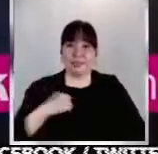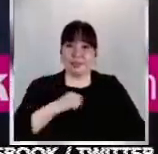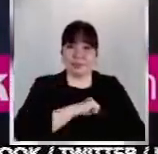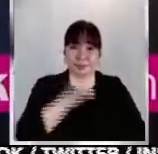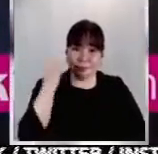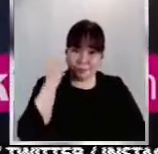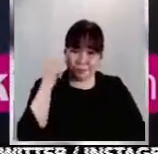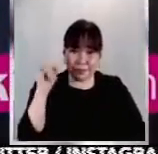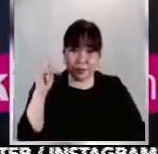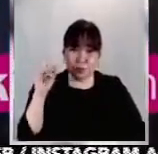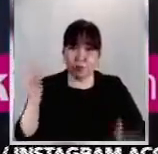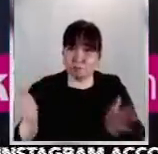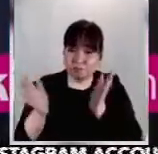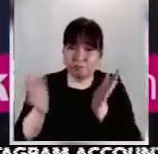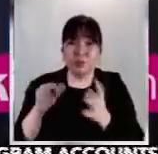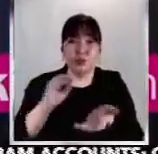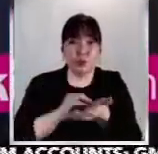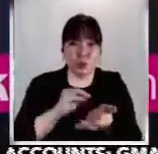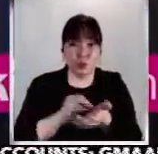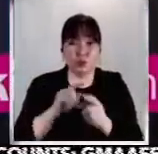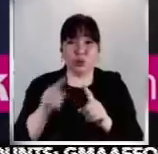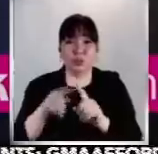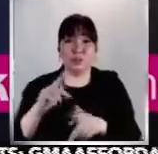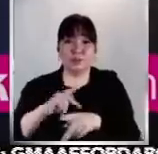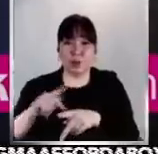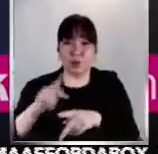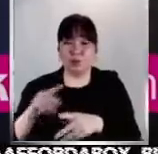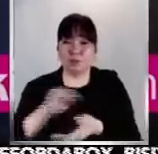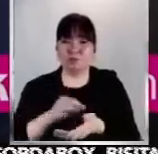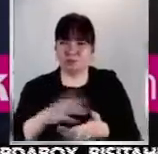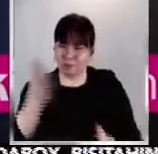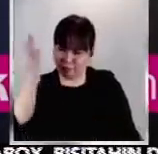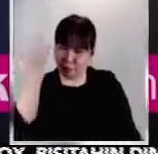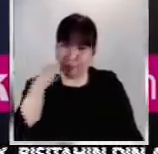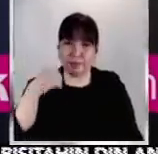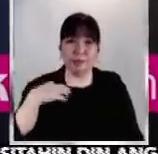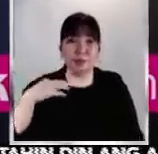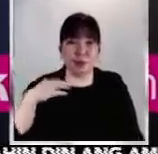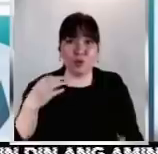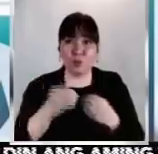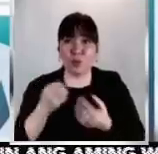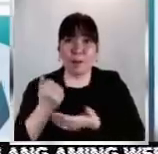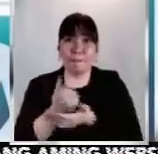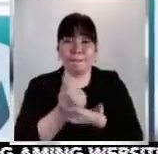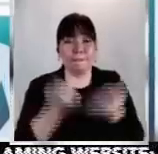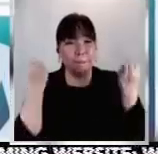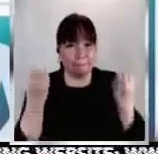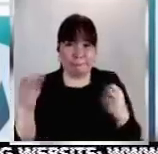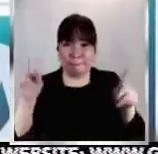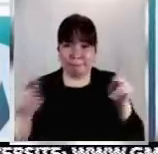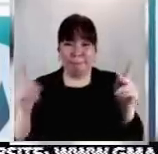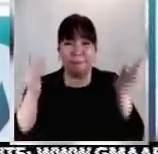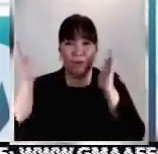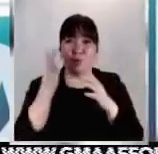at medical professionals na mag-volunteer sa Bayanihan i-konsulta para mas marami pa raw ang maserbisyohan. Dahil sa kakulangan